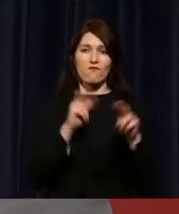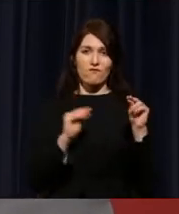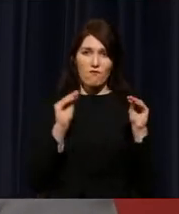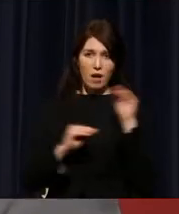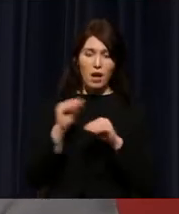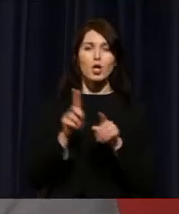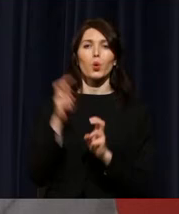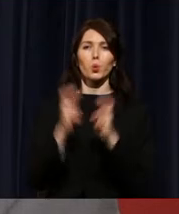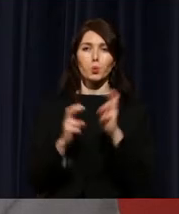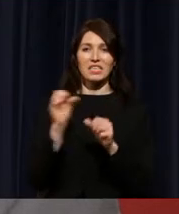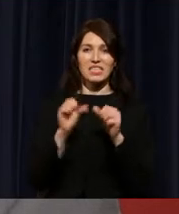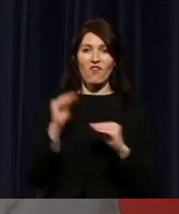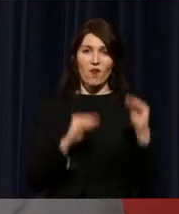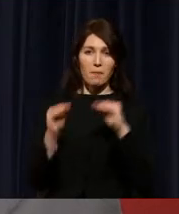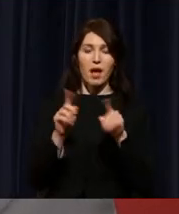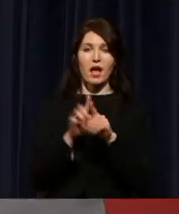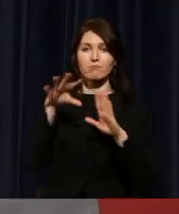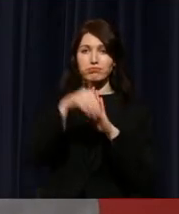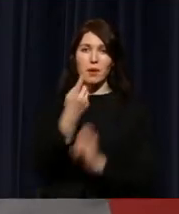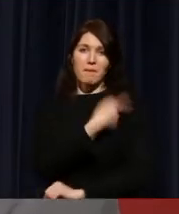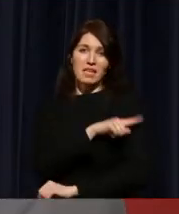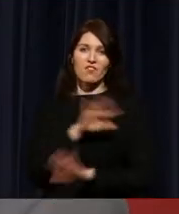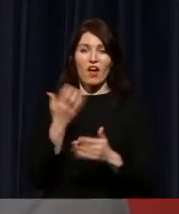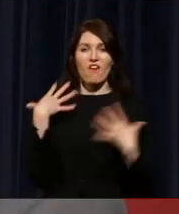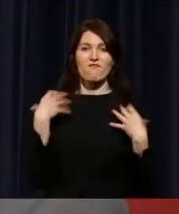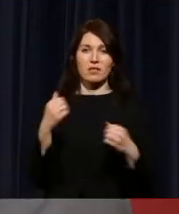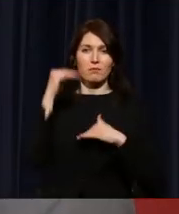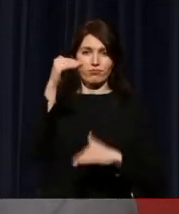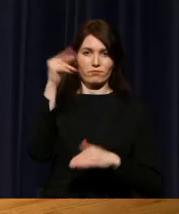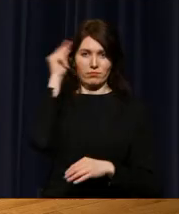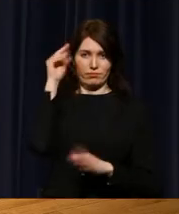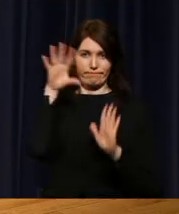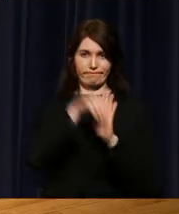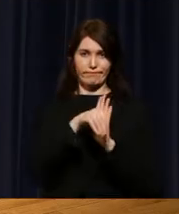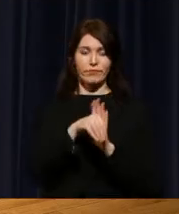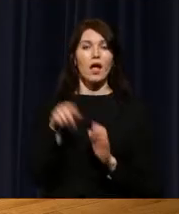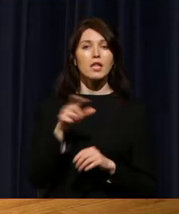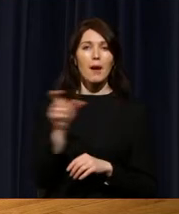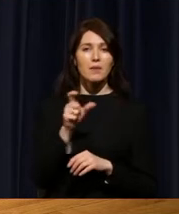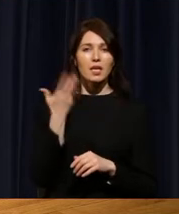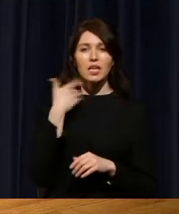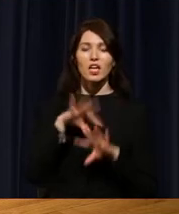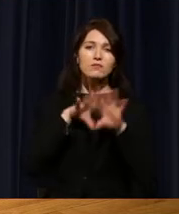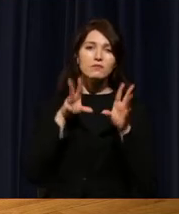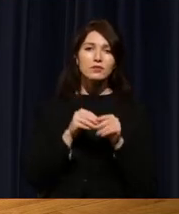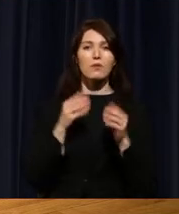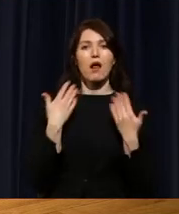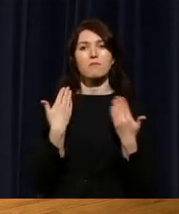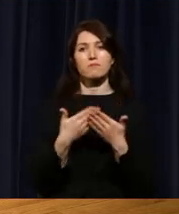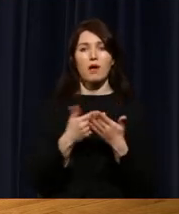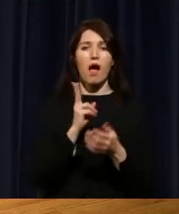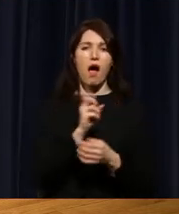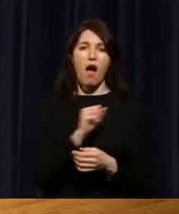rūpnieciskā farmācija ietilpst medicīnas vai veselības blokā. Nu, un tajā brīdī, kad vispār kāds, nu, lūk, tā kā Kārlis saka,